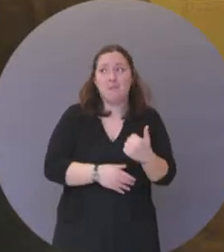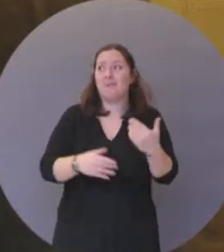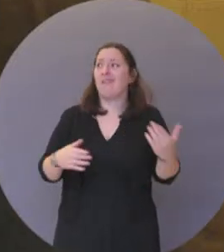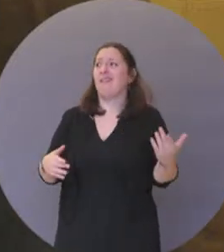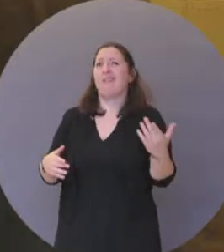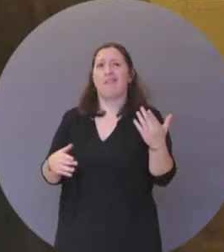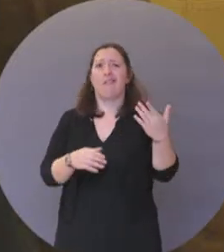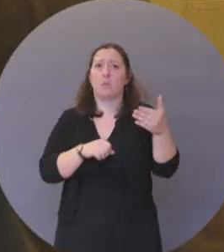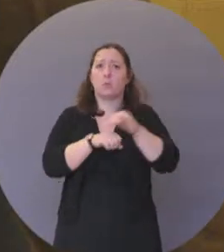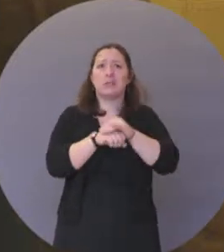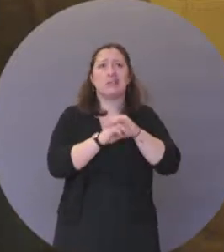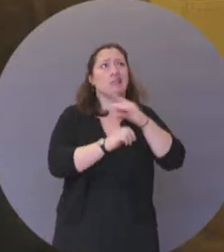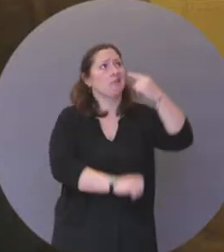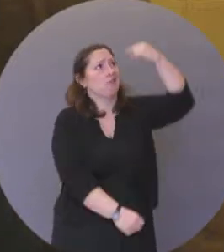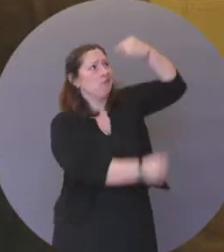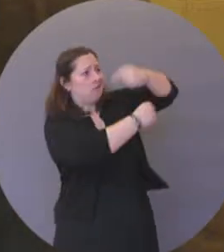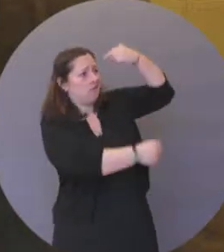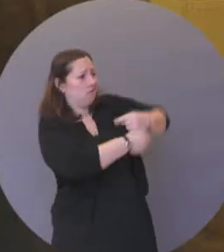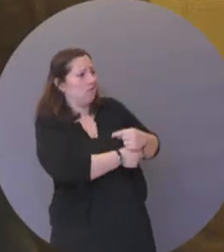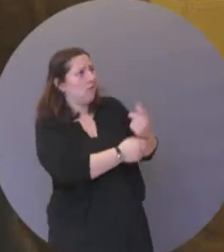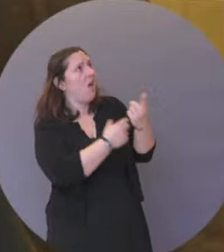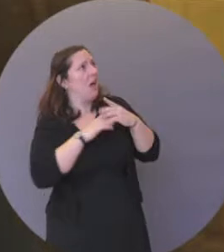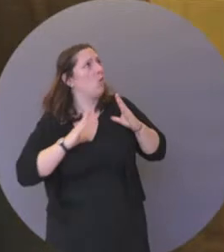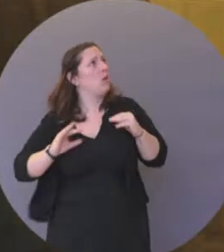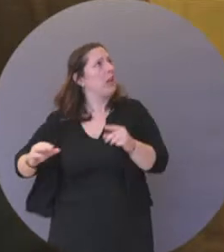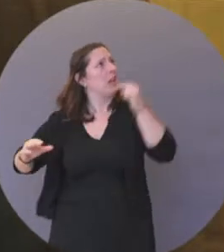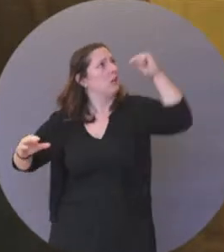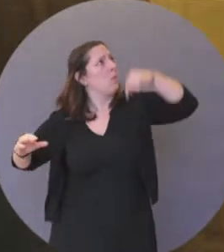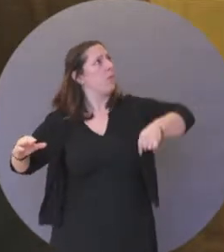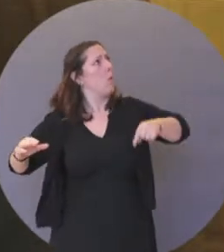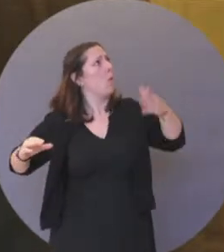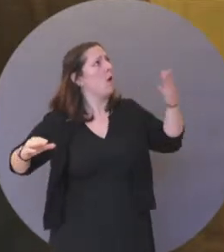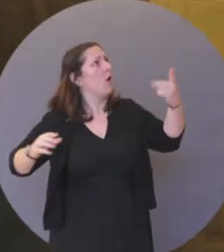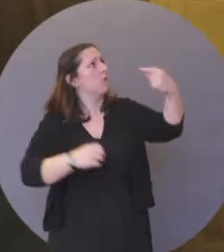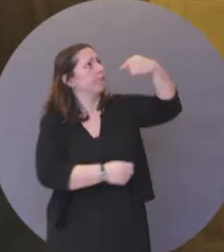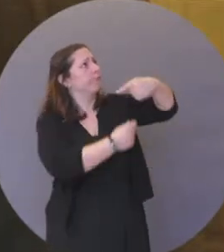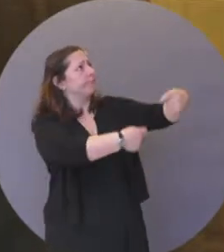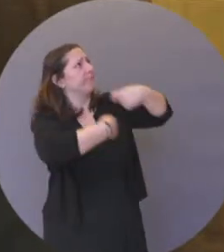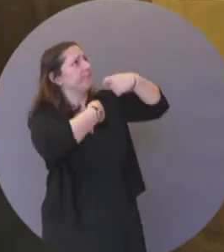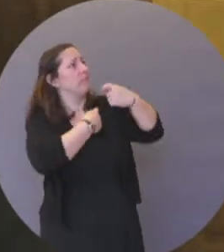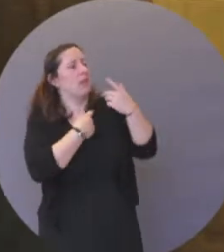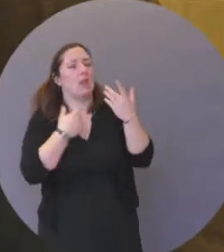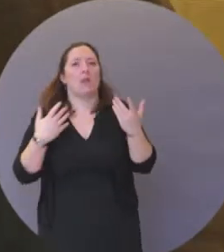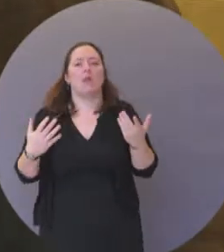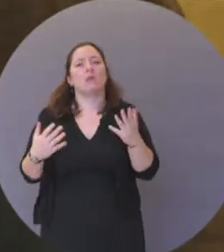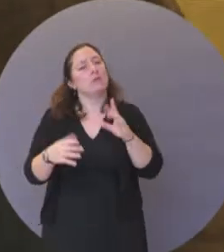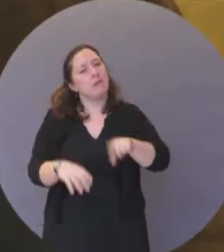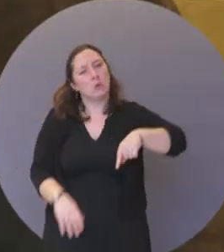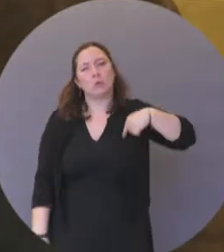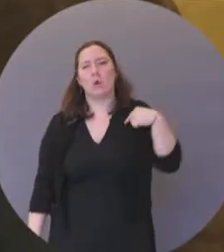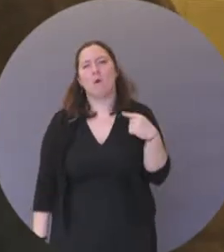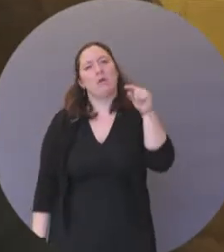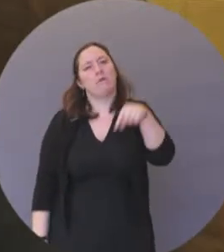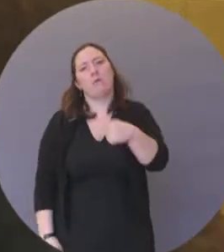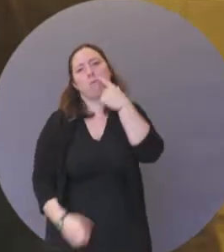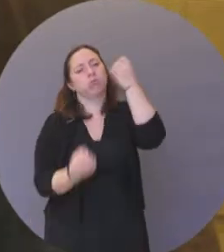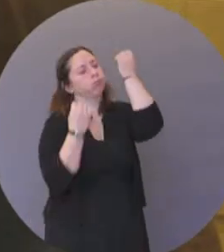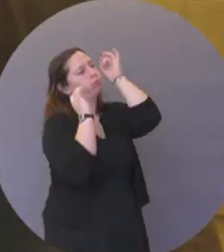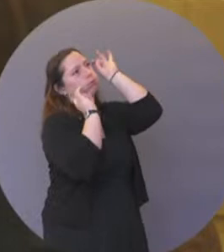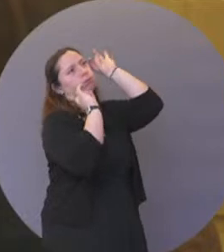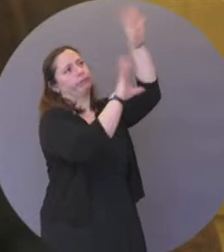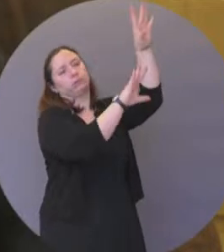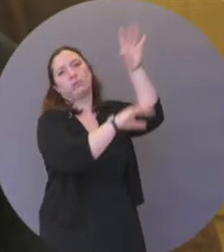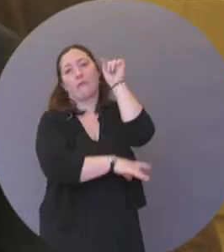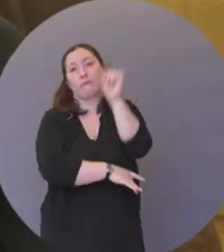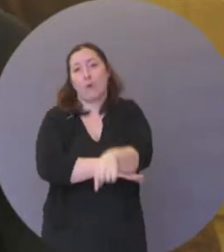pas et ça depuis maintenant pas mal d'années donc je pense que vraiment il est le temps il est temps de se révolter je sais